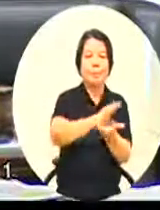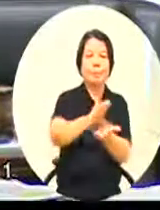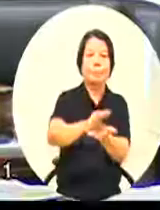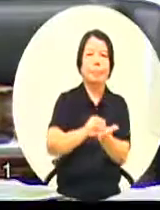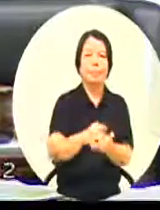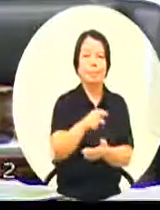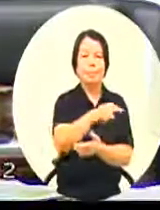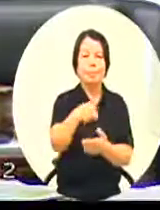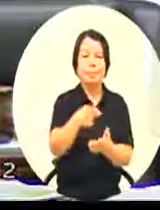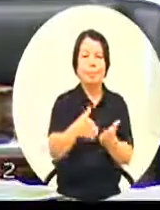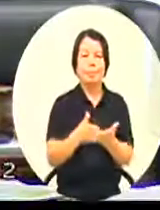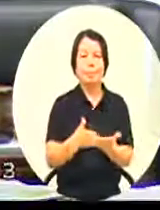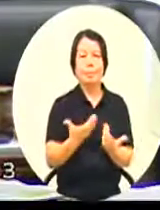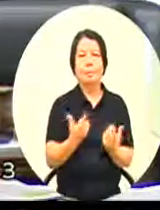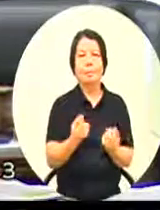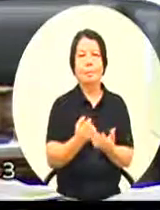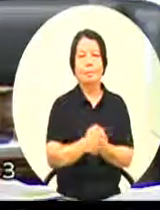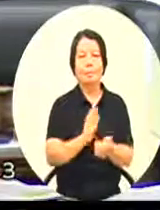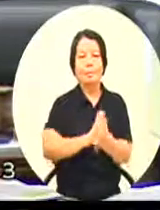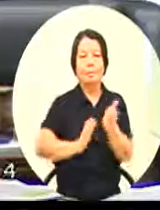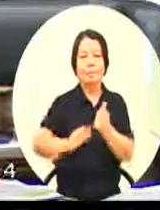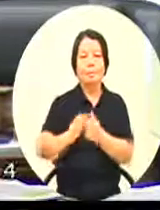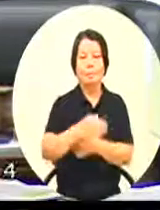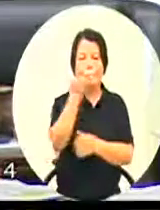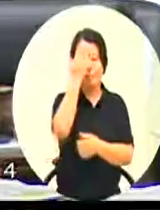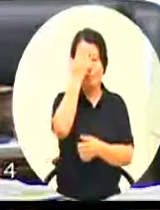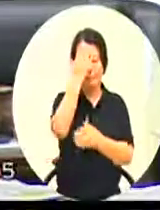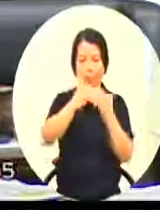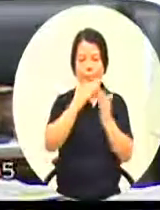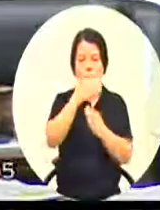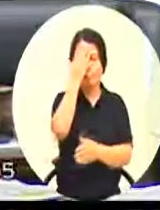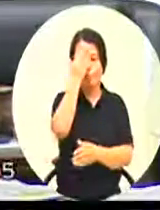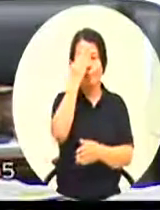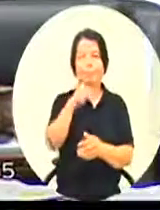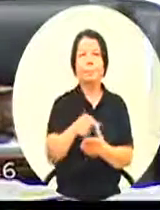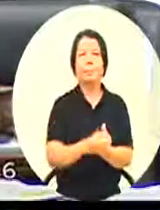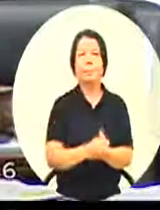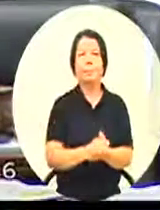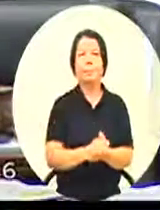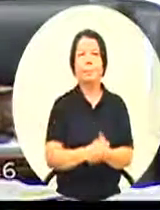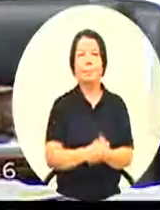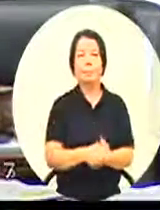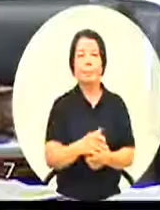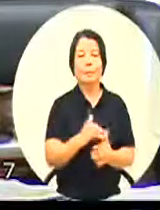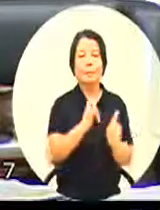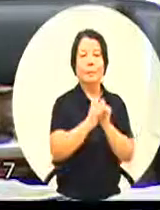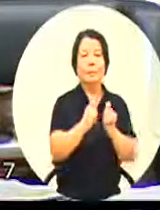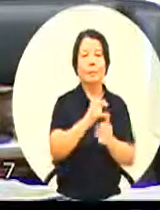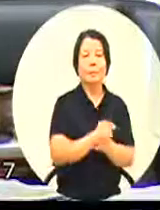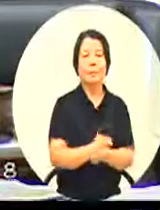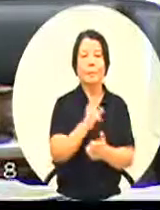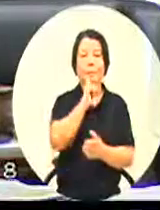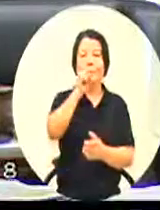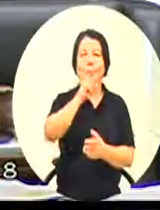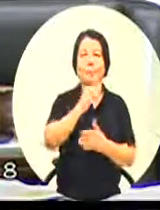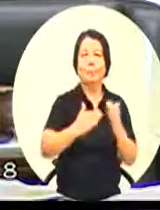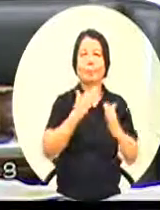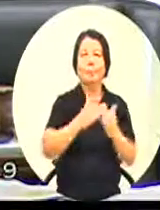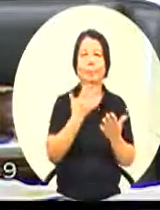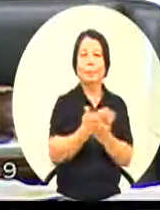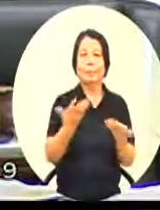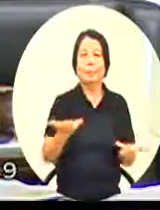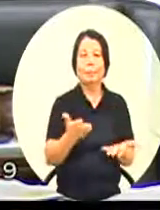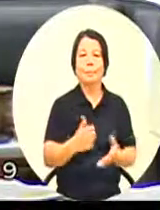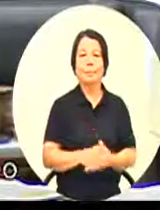能造成学校的困扰、嗯嗯嗯。啊，如果像遇到这个民众，如果告学校，那学校怎么